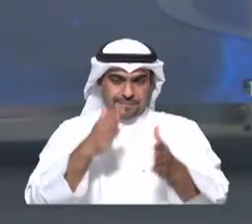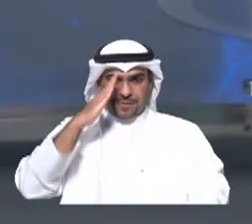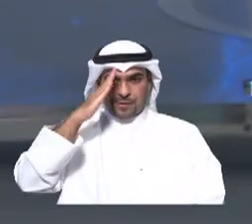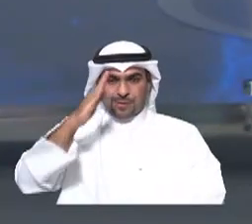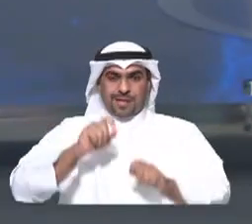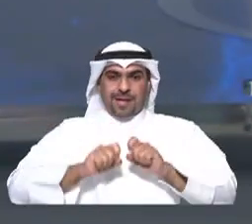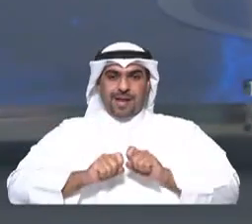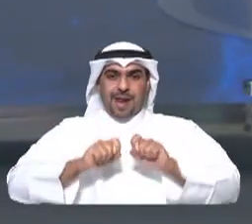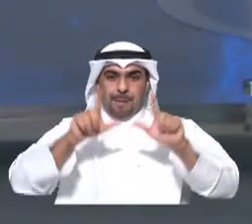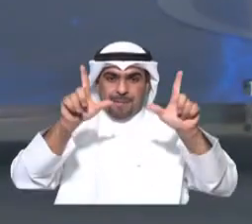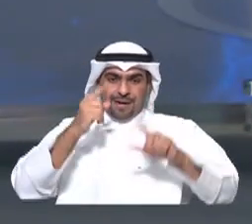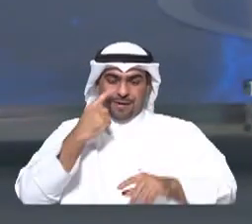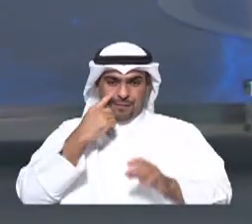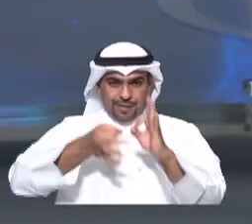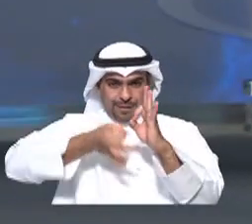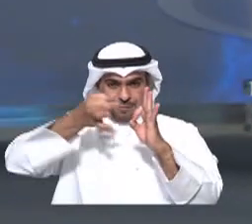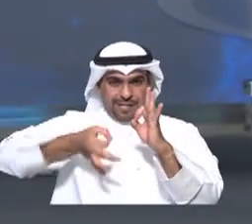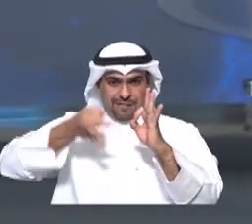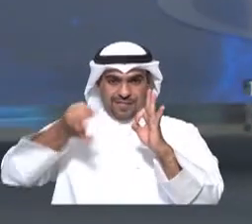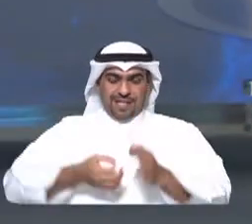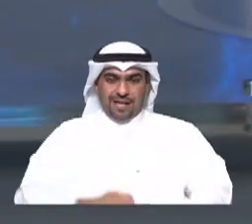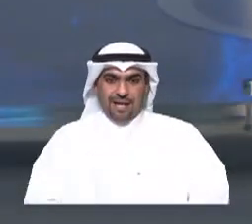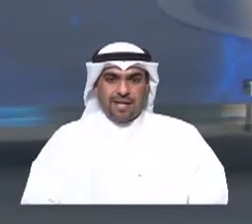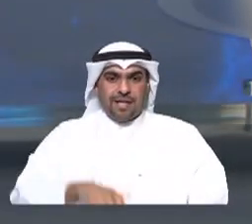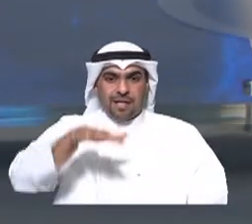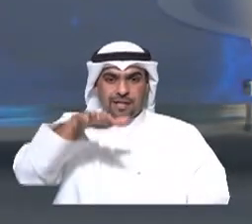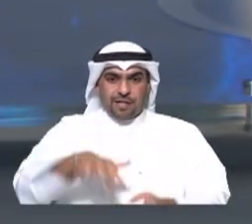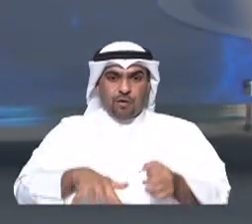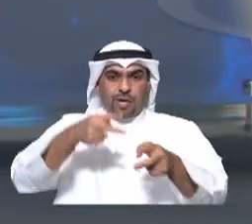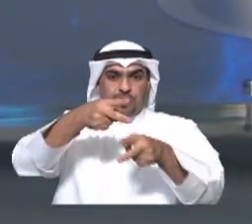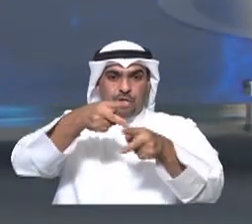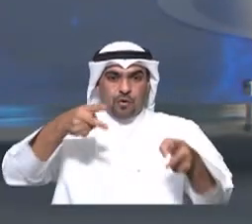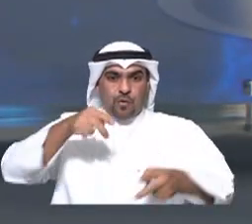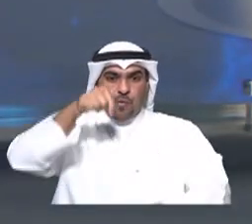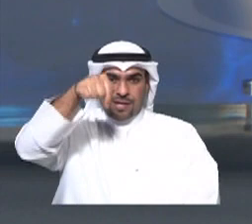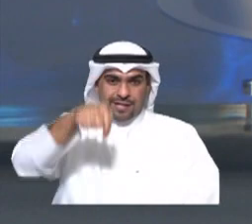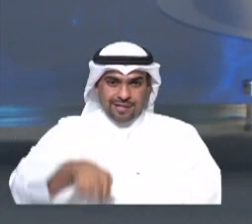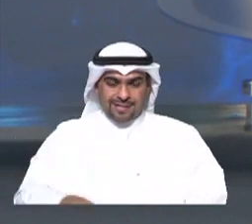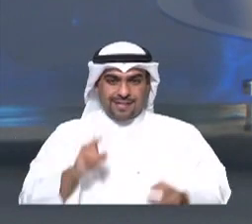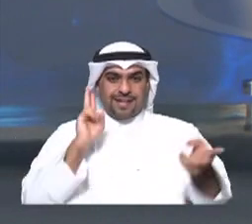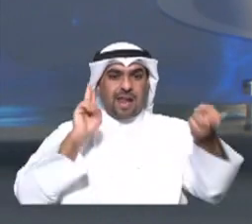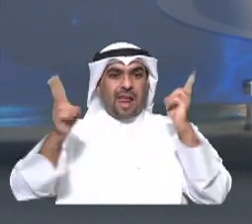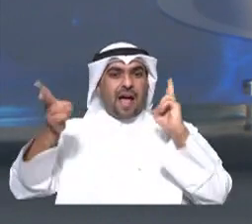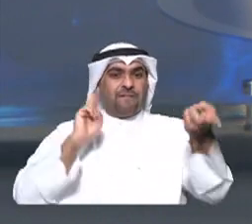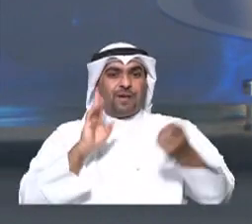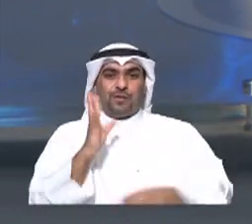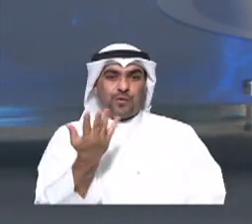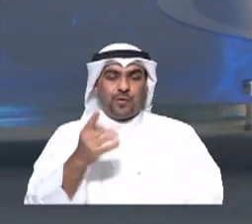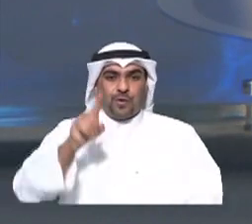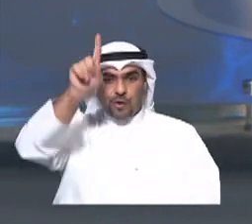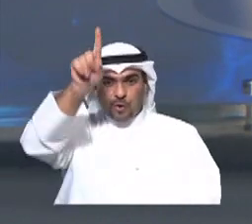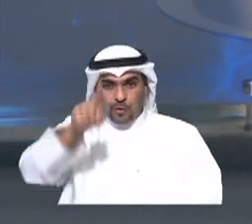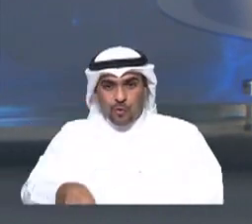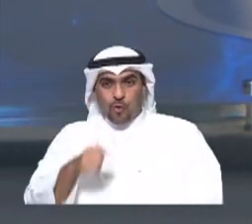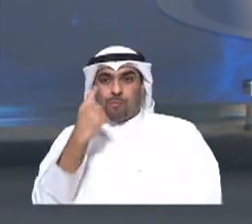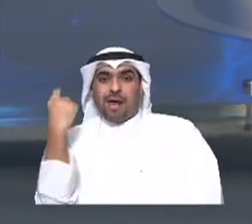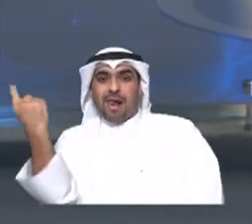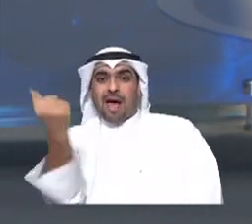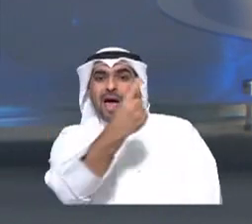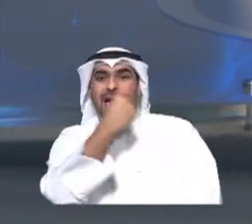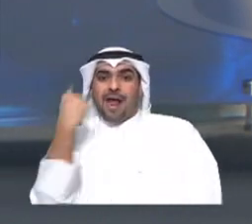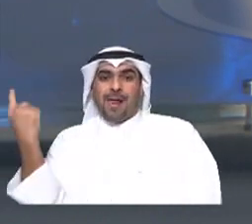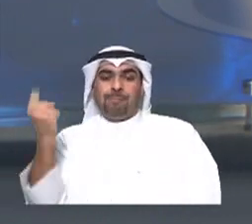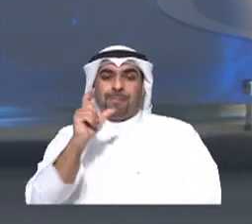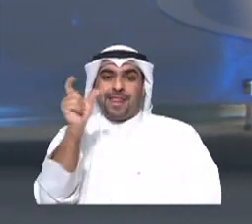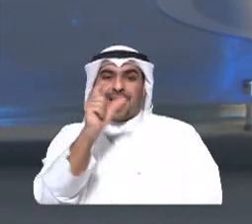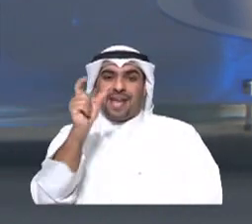تشارك دولة الكويت العالم اليوم الاحتفال باليوم العالمي للعمل الإنساني والذي يصادف 19 من أغسطس من كل عام.